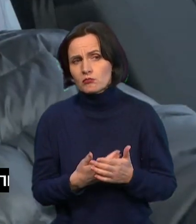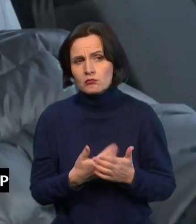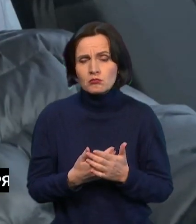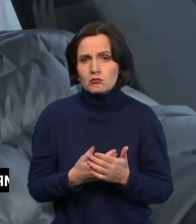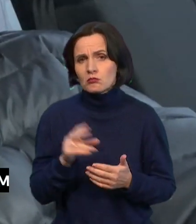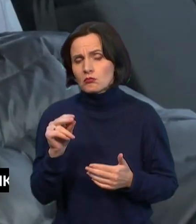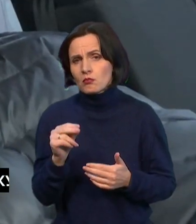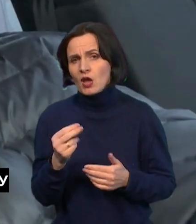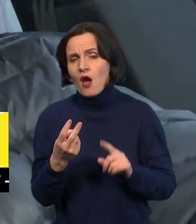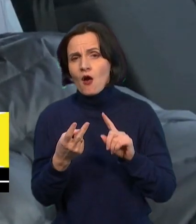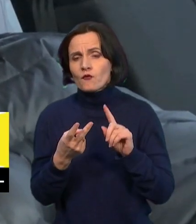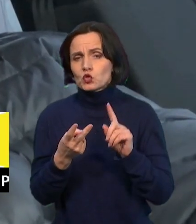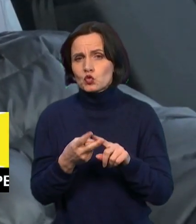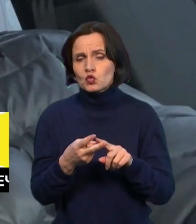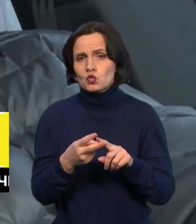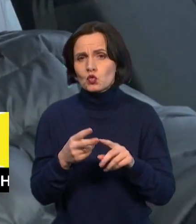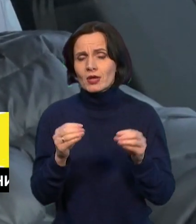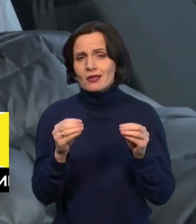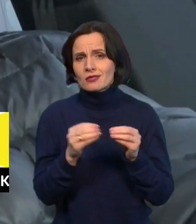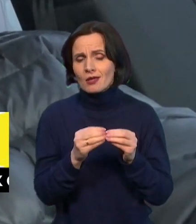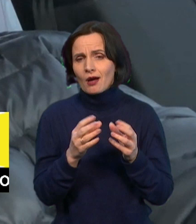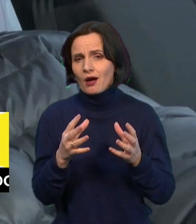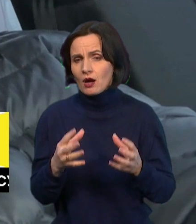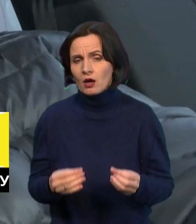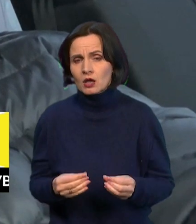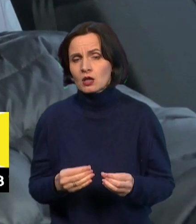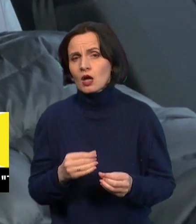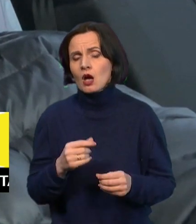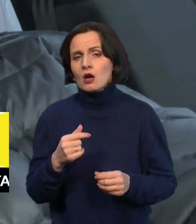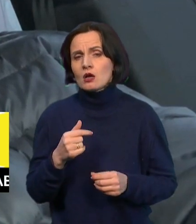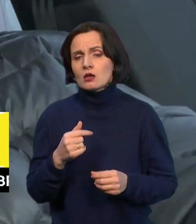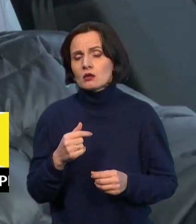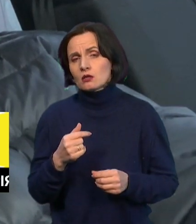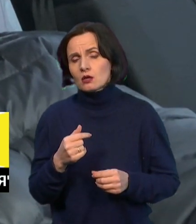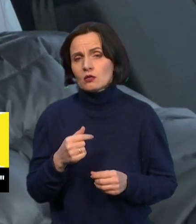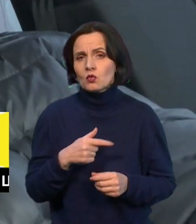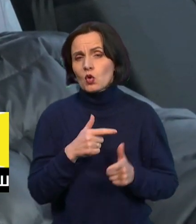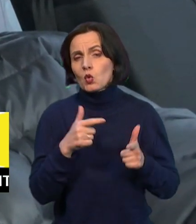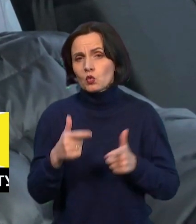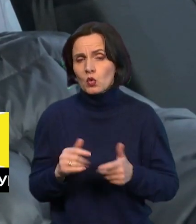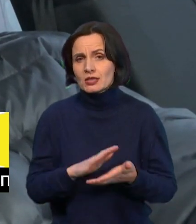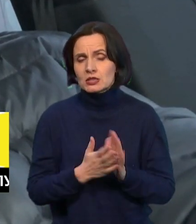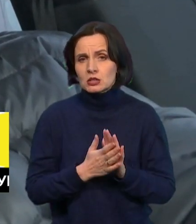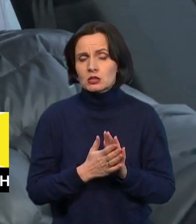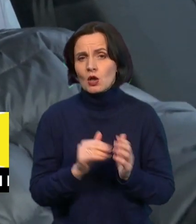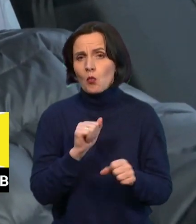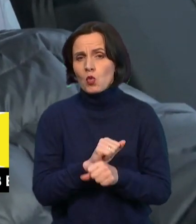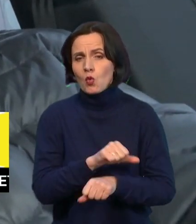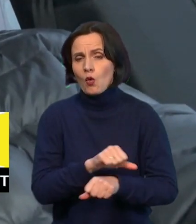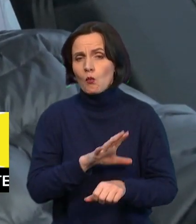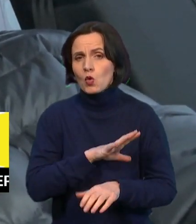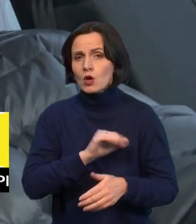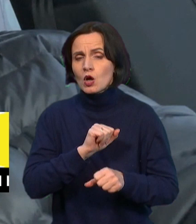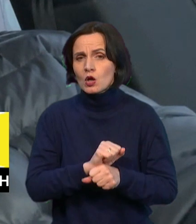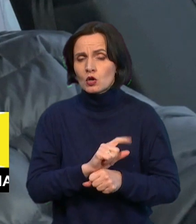в другій декаді, давайте назвемо. В другій декаді грудня місяця ситуація з блокуванням кордону була зупинена, щоби